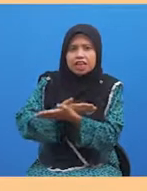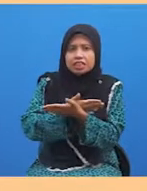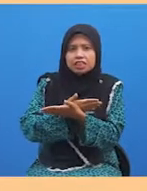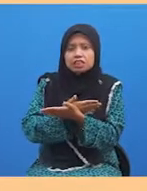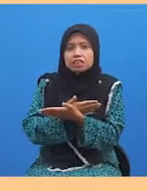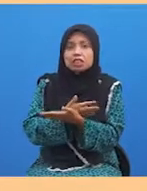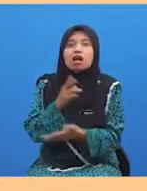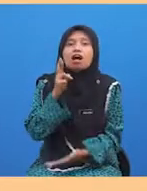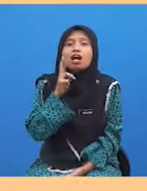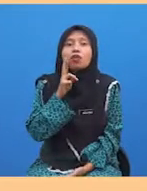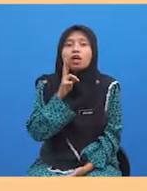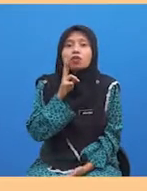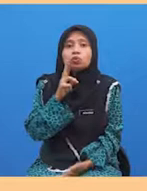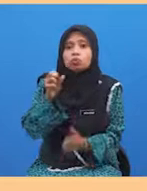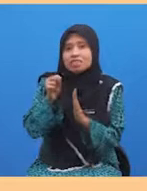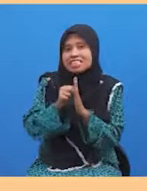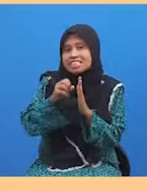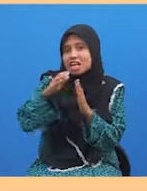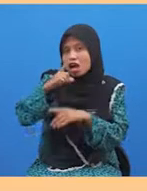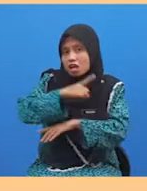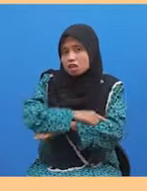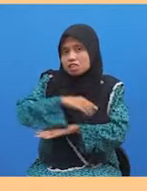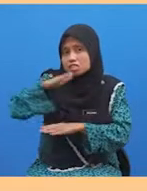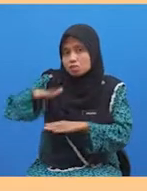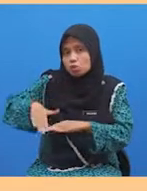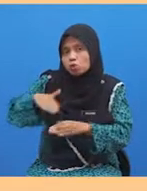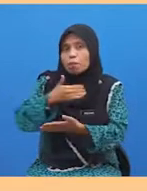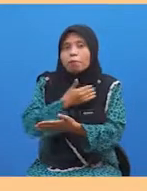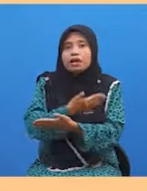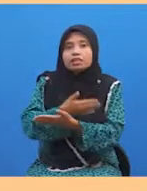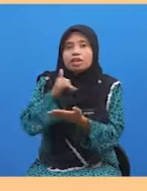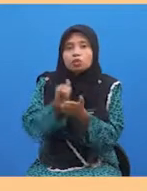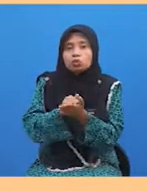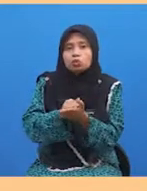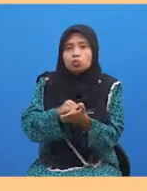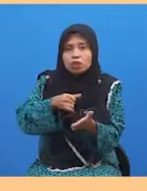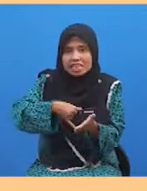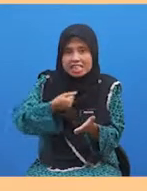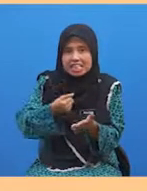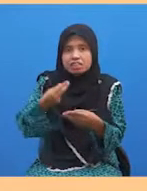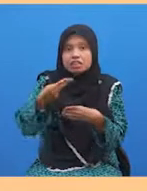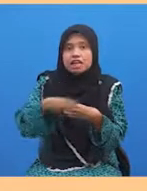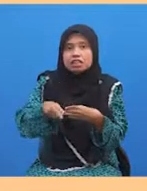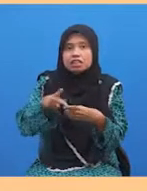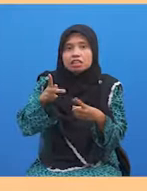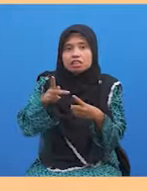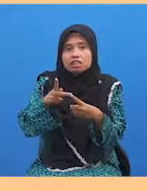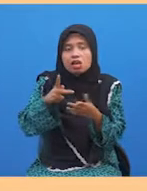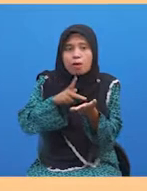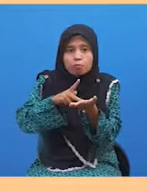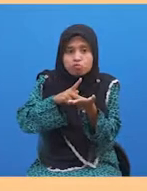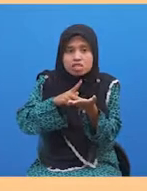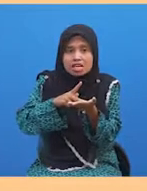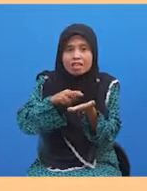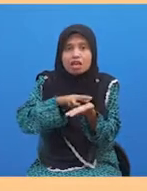anaknya Rahayu sehari sebelum anak itu ingin dihantar ke